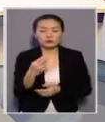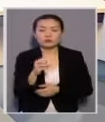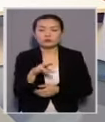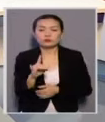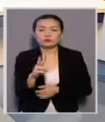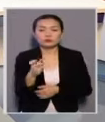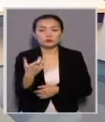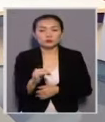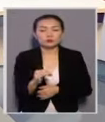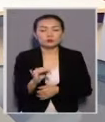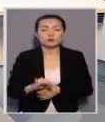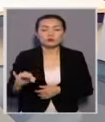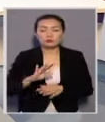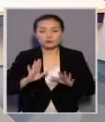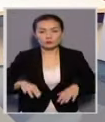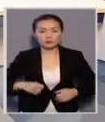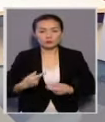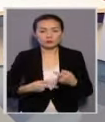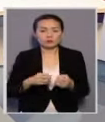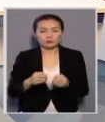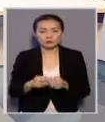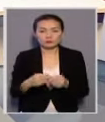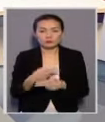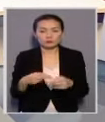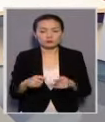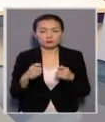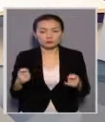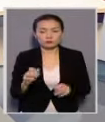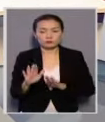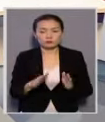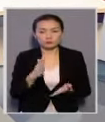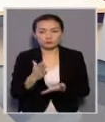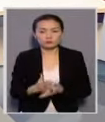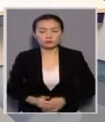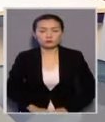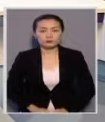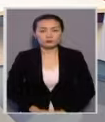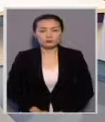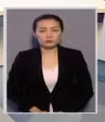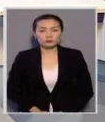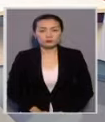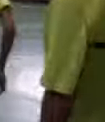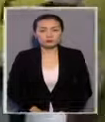аудандық музейдің туған өлке тарихы ұрпаққа тағылым тақырыбында көшпелі көрме ұйымдастырылды.